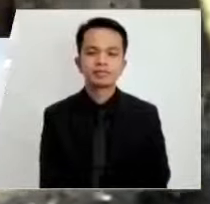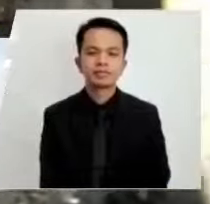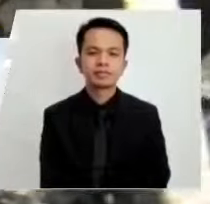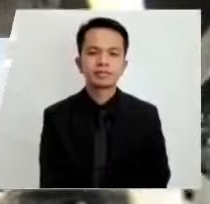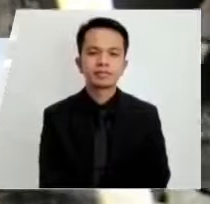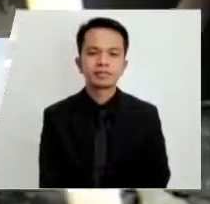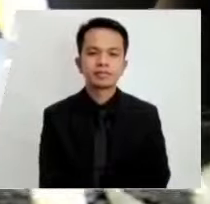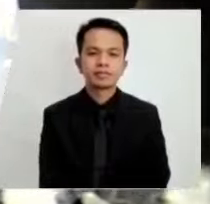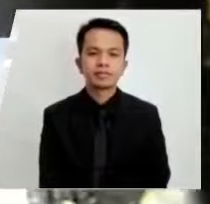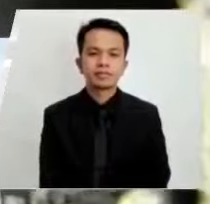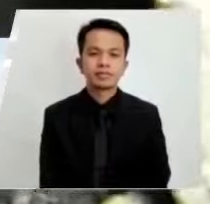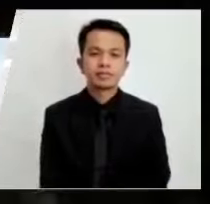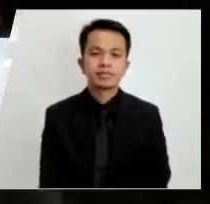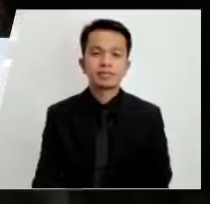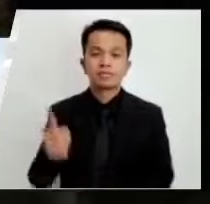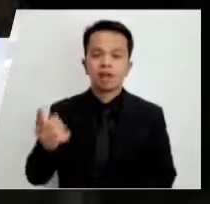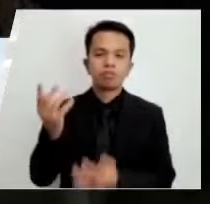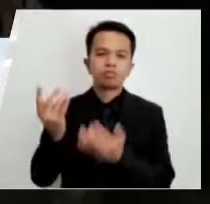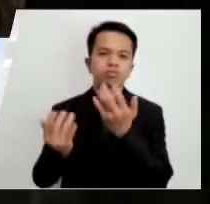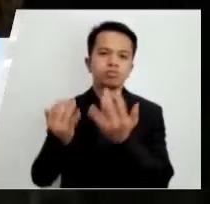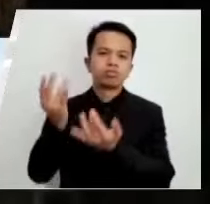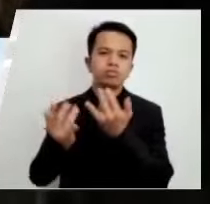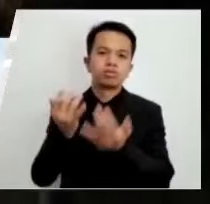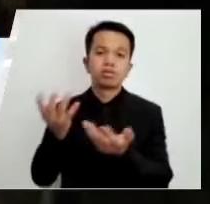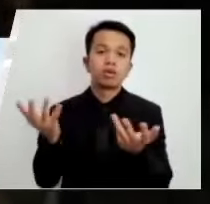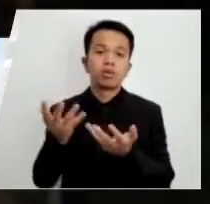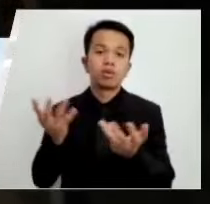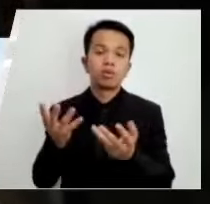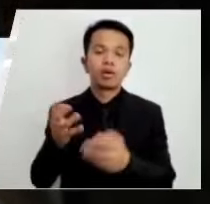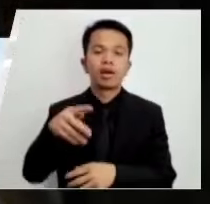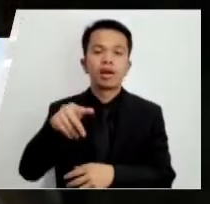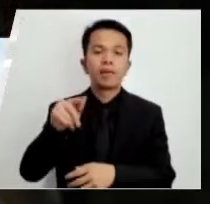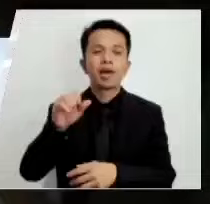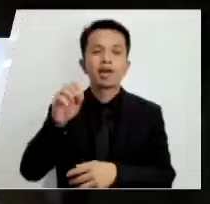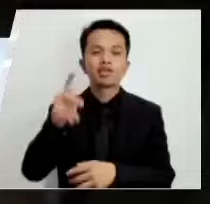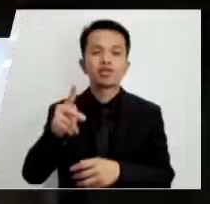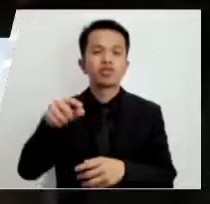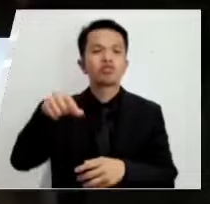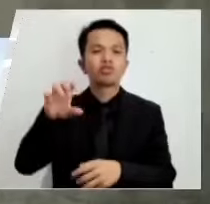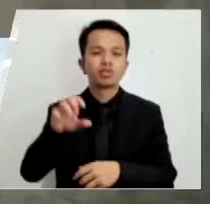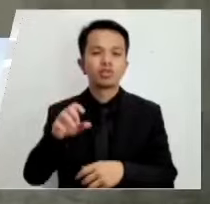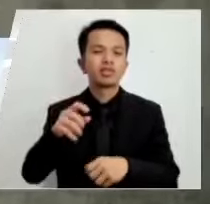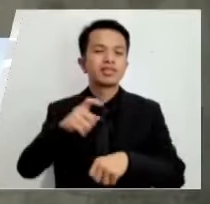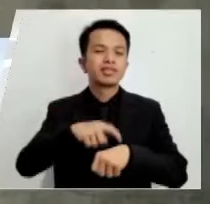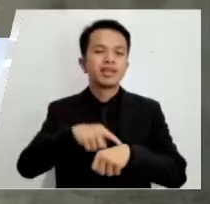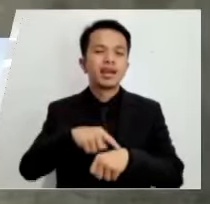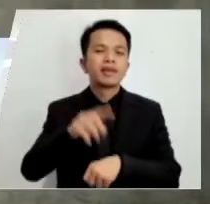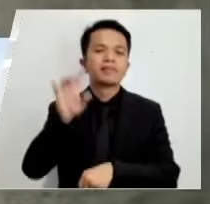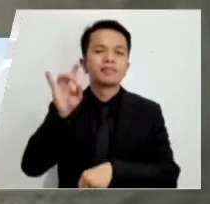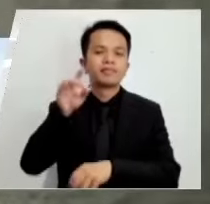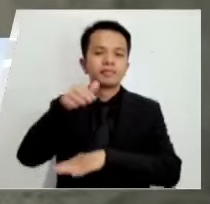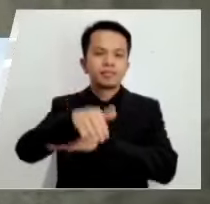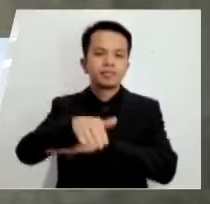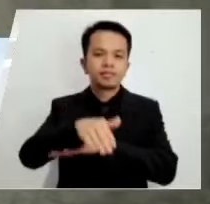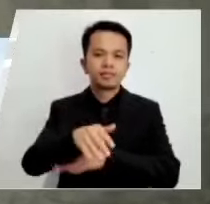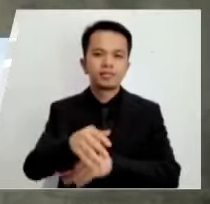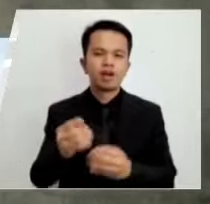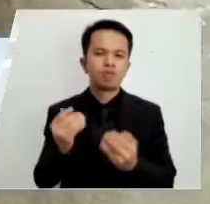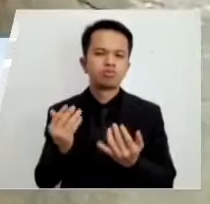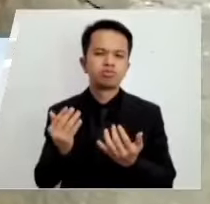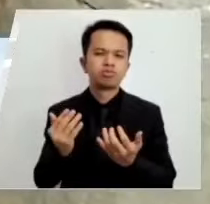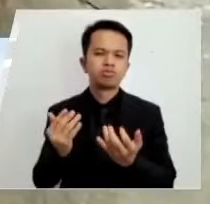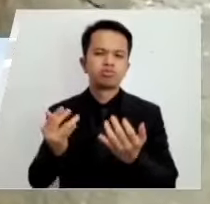Sumiklab ang sunog sa hanay ng mga bahay na ito sa barangay Pasong Putik proper, Quezon City, bago mag-alas 8 ngayong gabi. Mabilis na kumalat ang apoy sa magkakapit